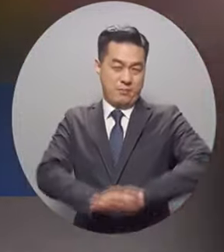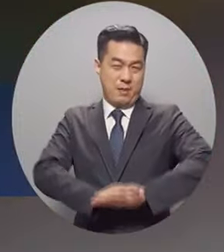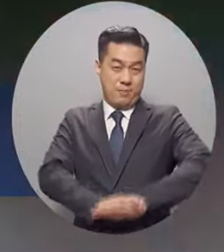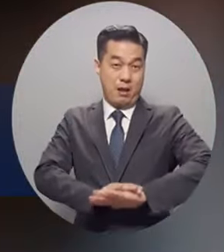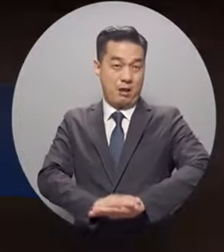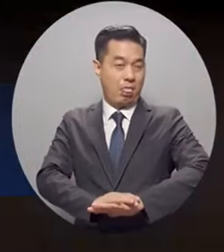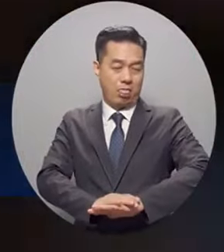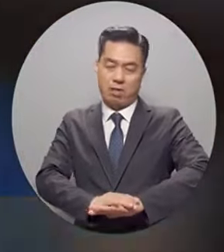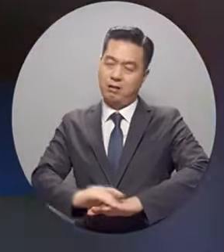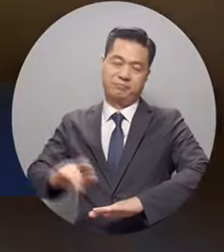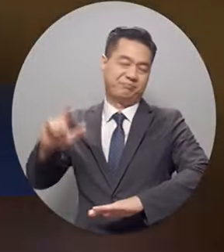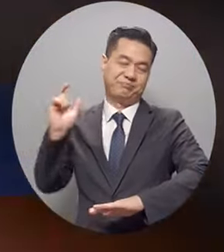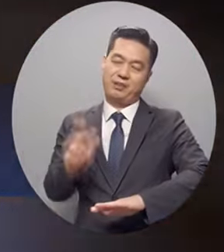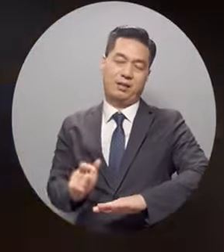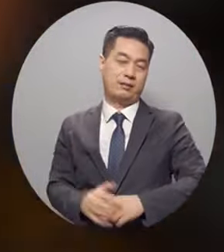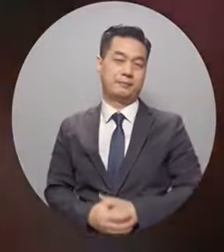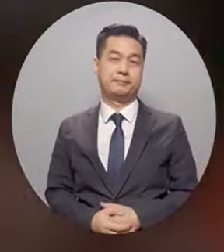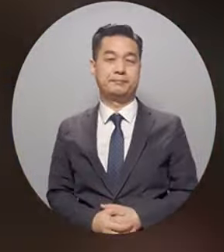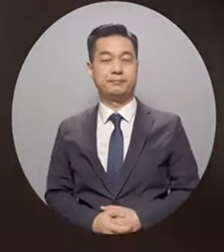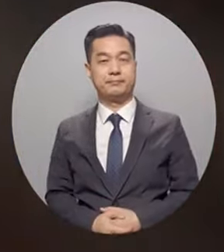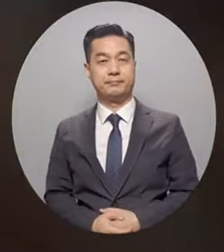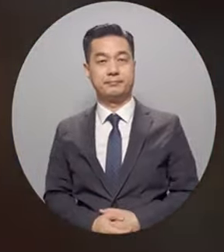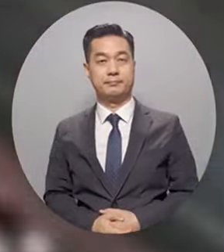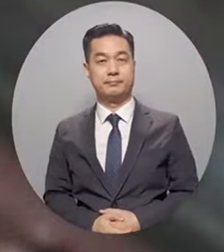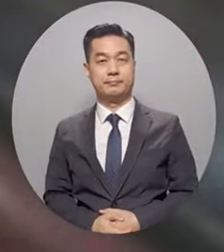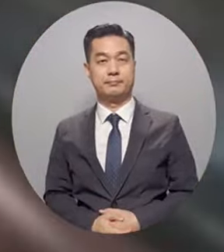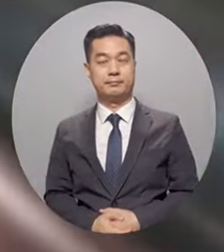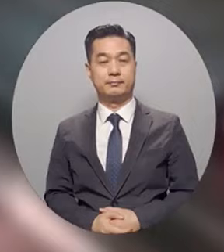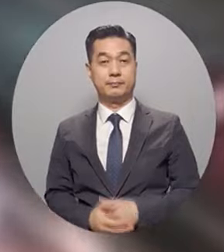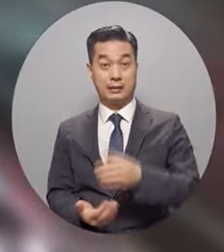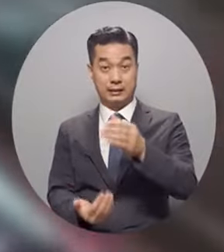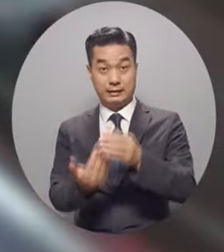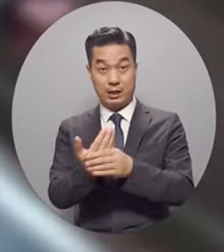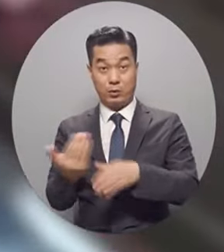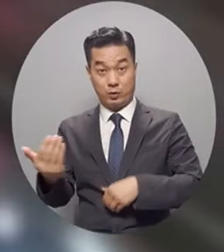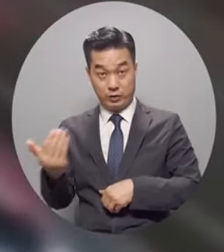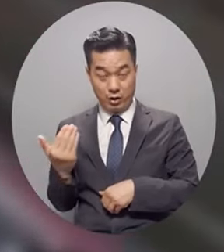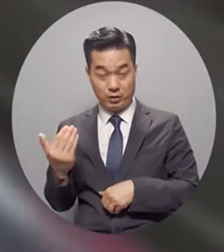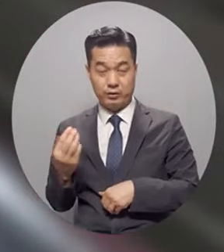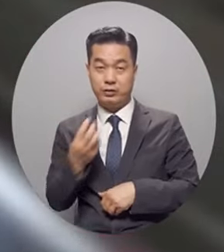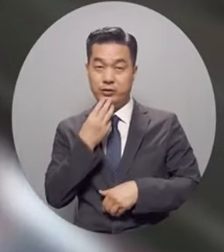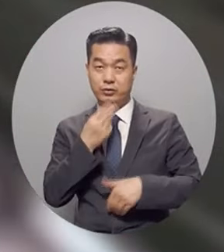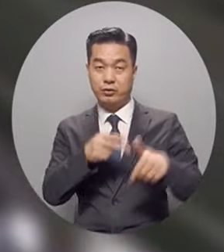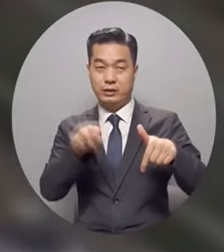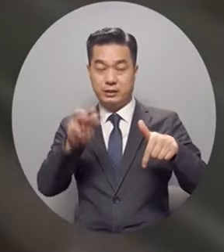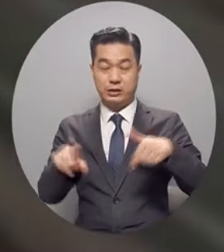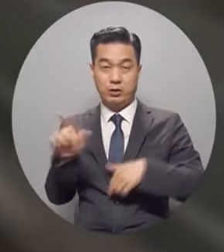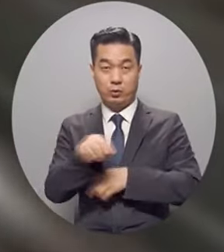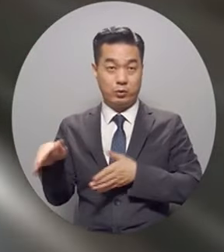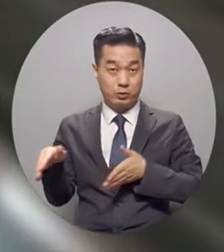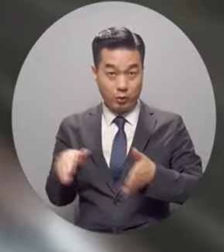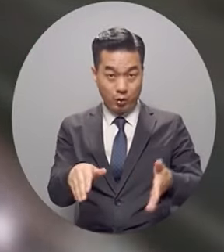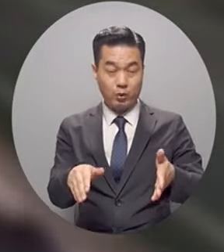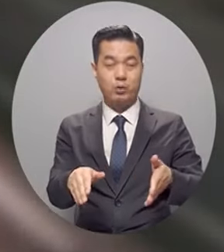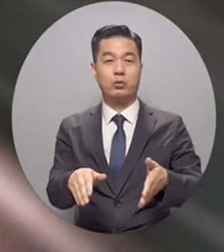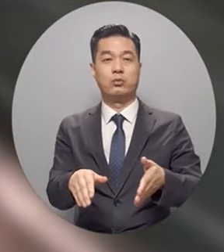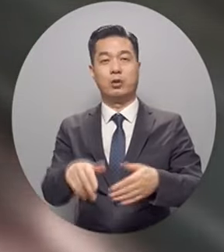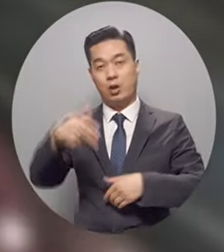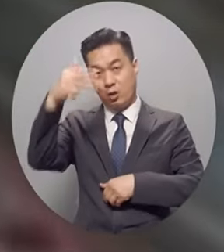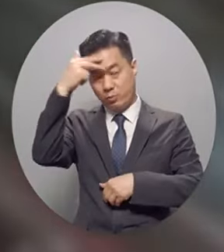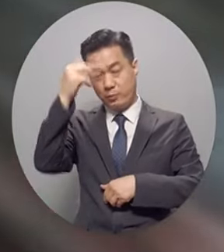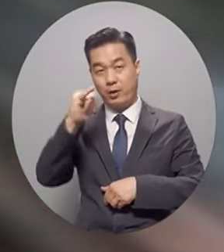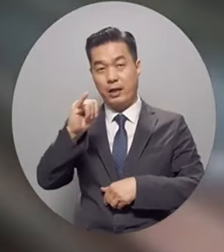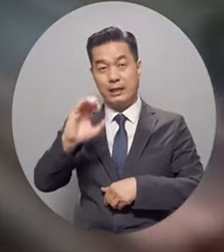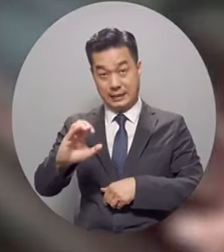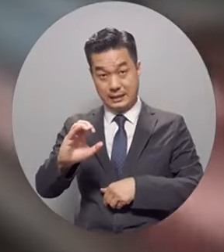했는데도 아예 안 드시더라고요 사고전 경인고속도로 인천 방향을 달리던 경차는 부평 나들목을 빠져나와 부평